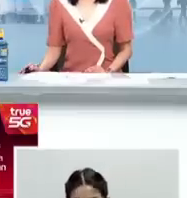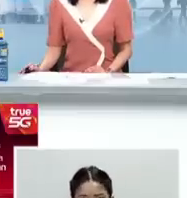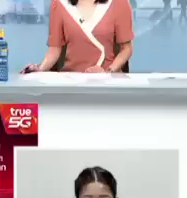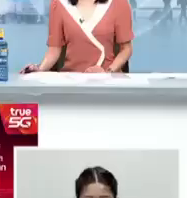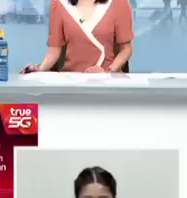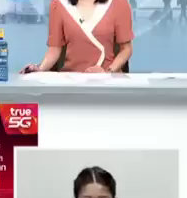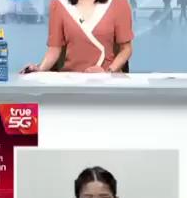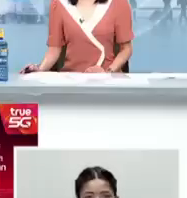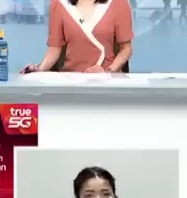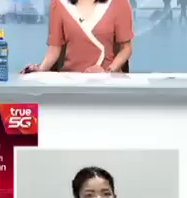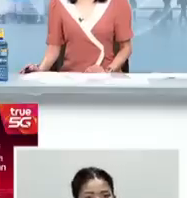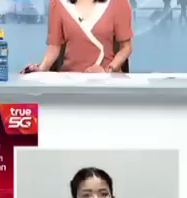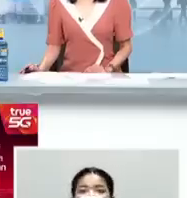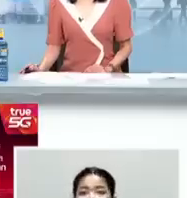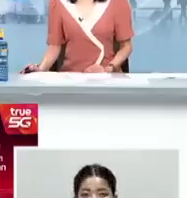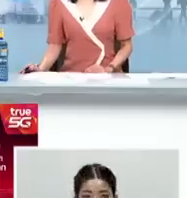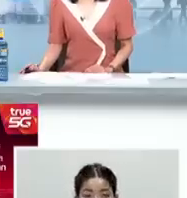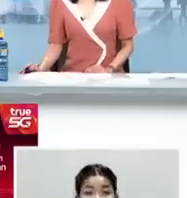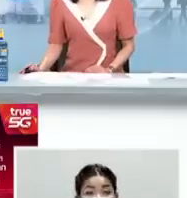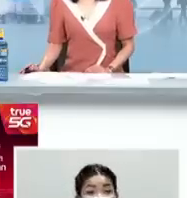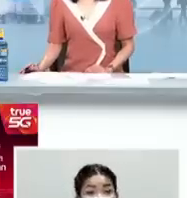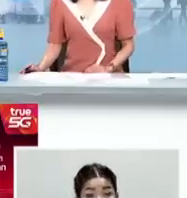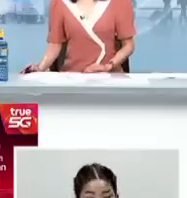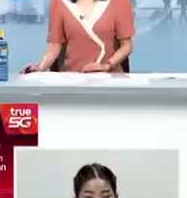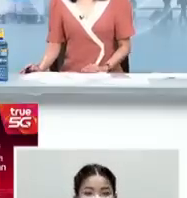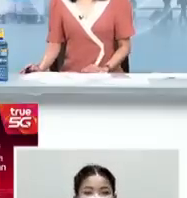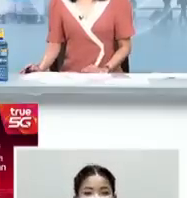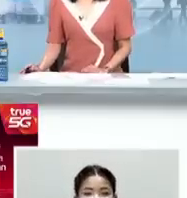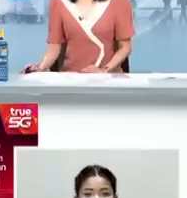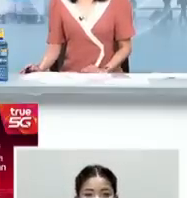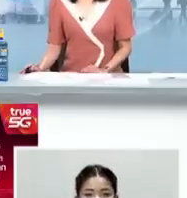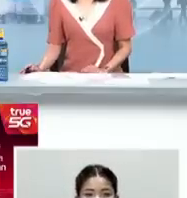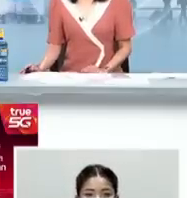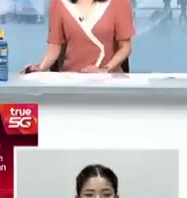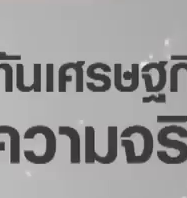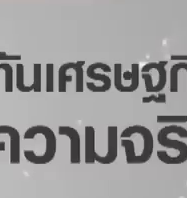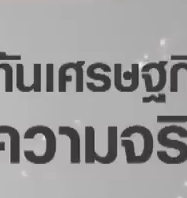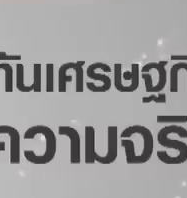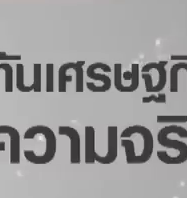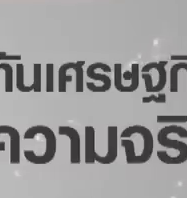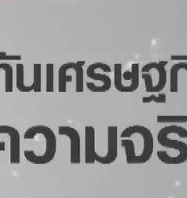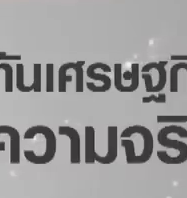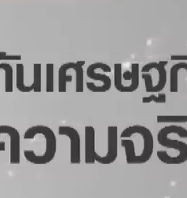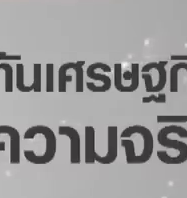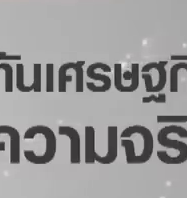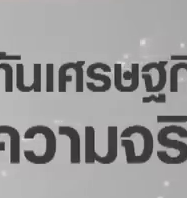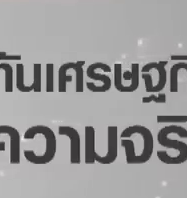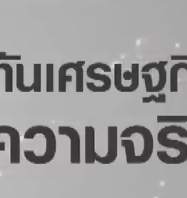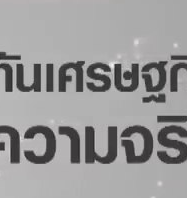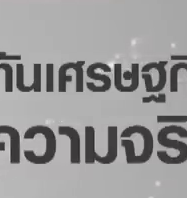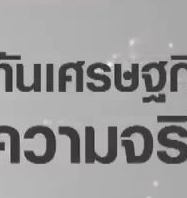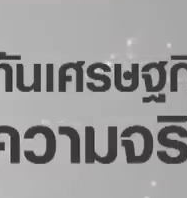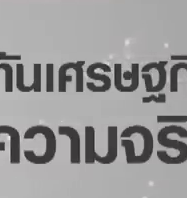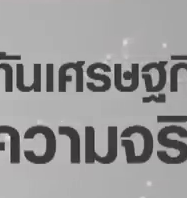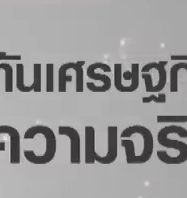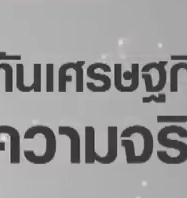ของผู้นำรัสเซียค่ะ วันนี้ขอบคุณคุณสุภาพรมากครับ ขอบคุณค่ะ สวัสดีค่ะ ขอบคุณที่ติดตามรับชมราย